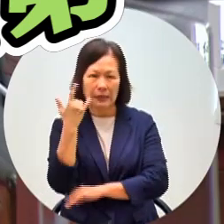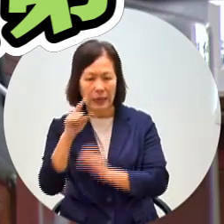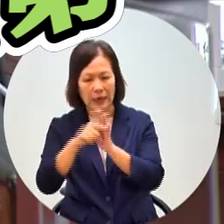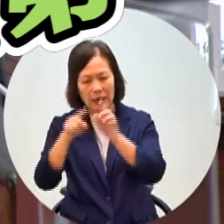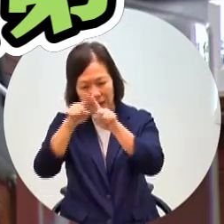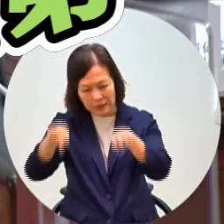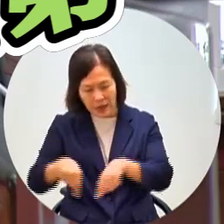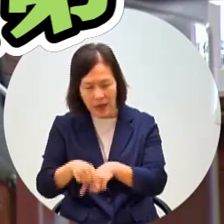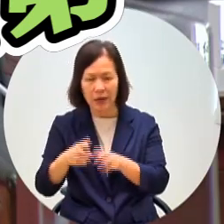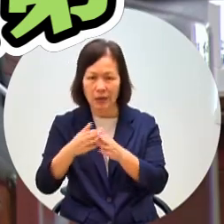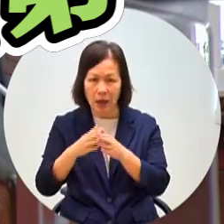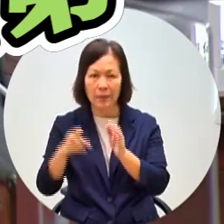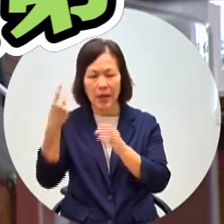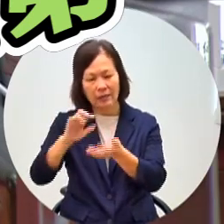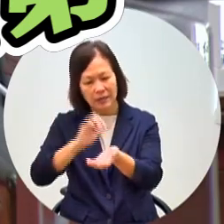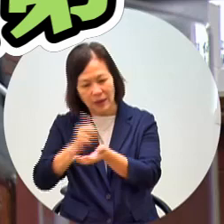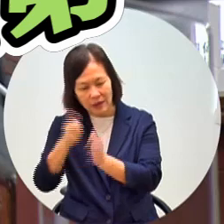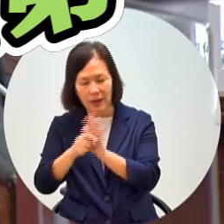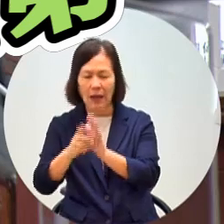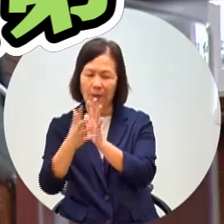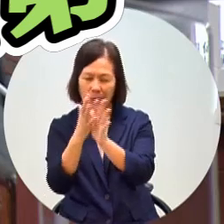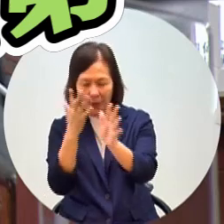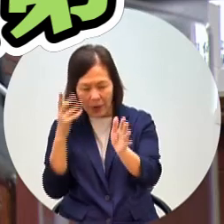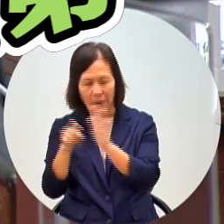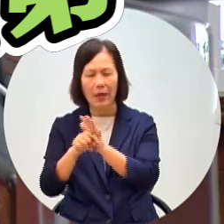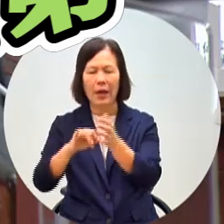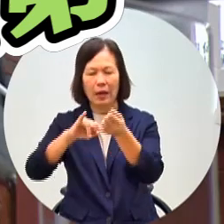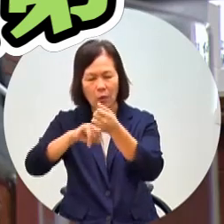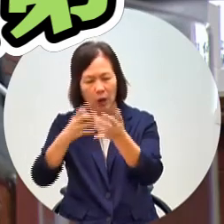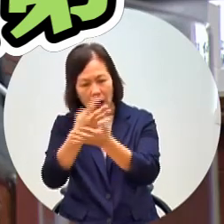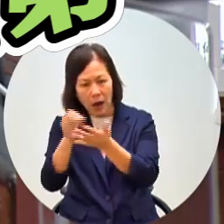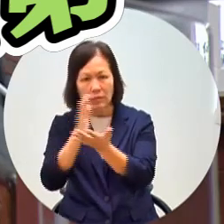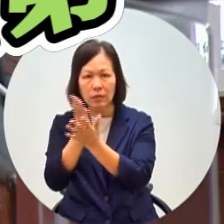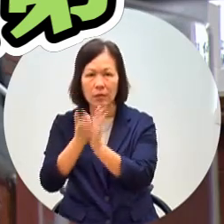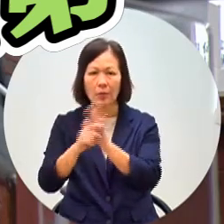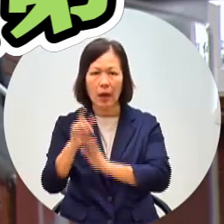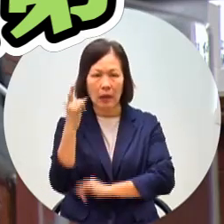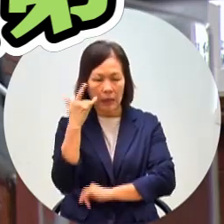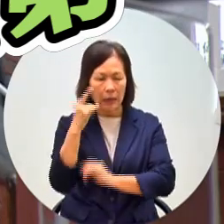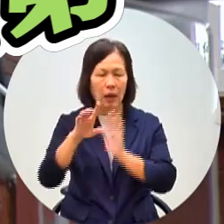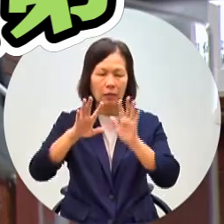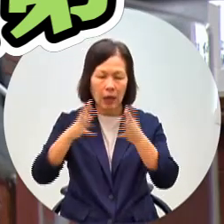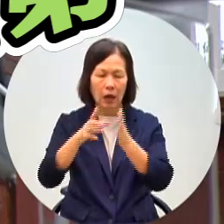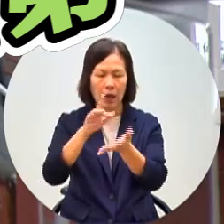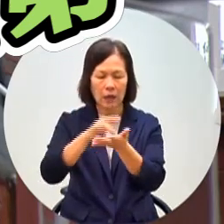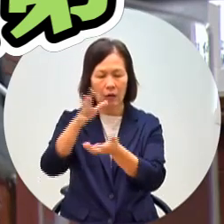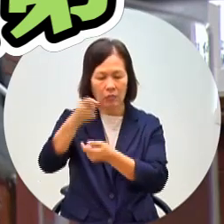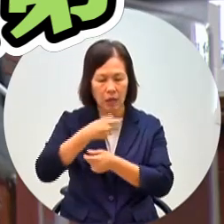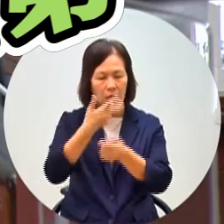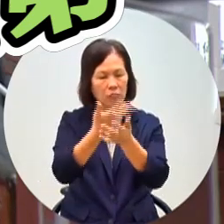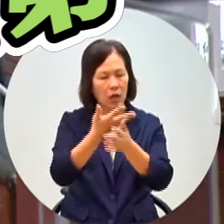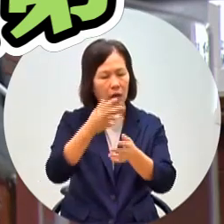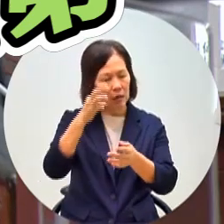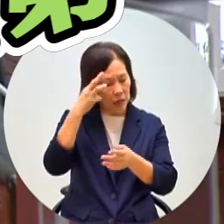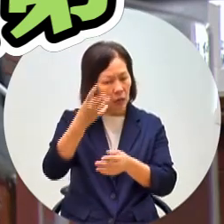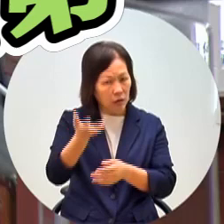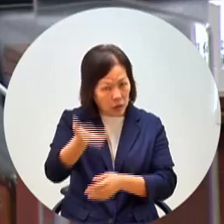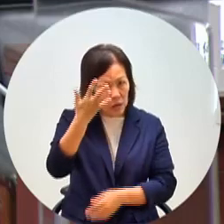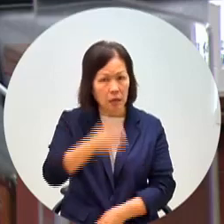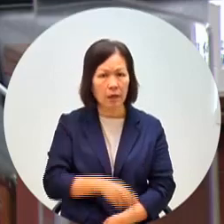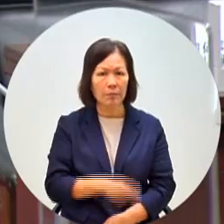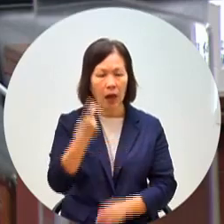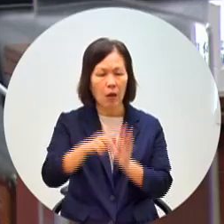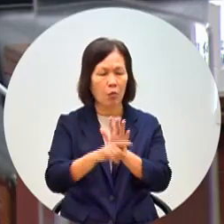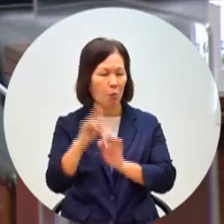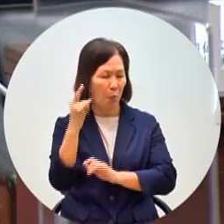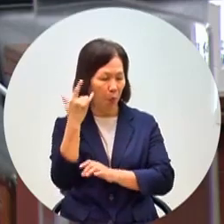单，等医生，等排队，等挂号，拿到药至少都要3天以上，有些还会等更